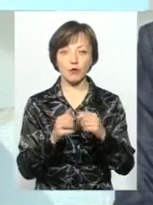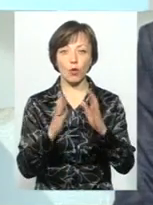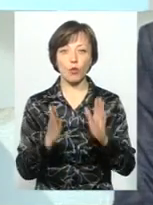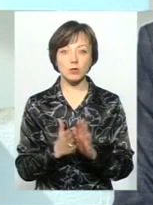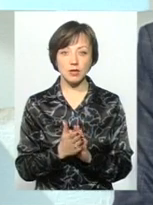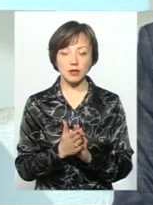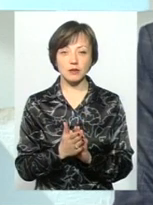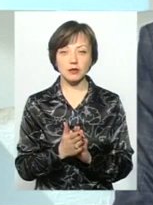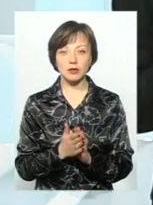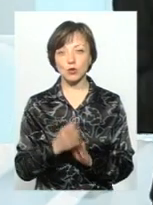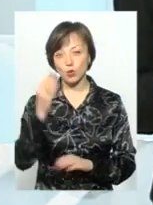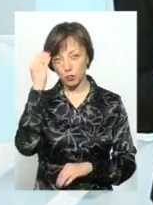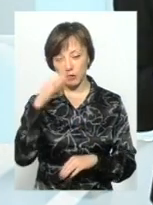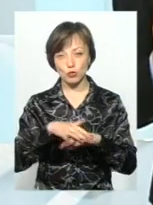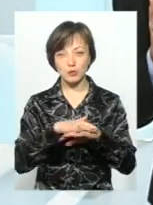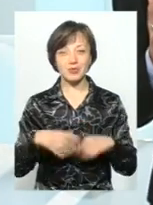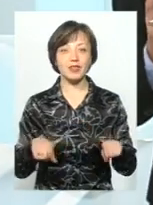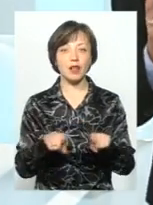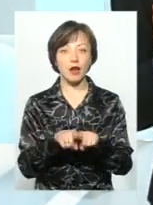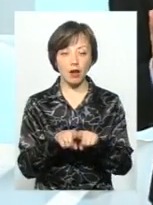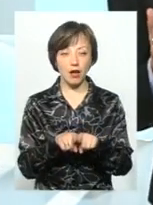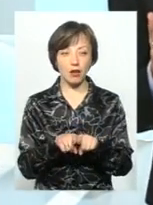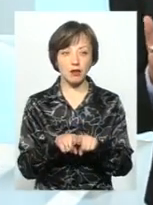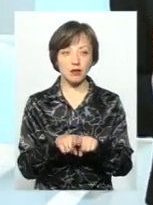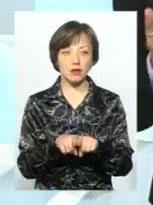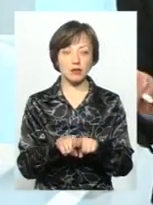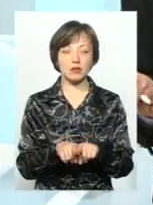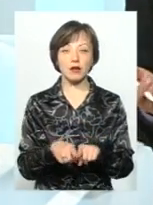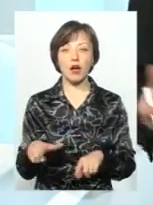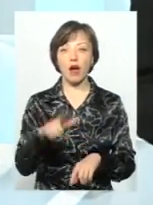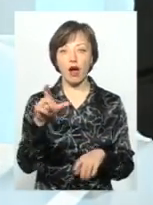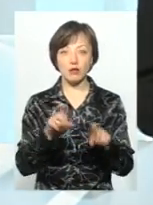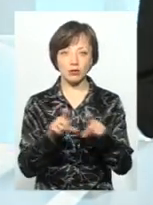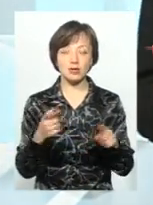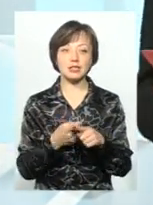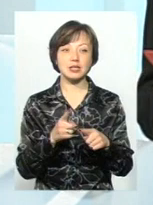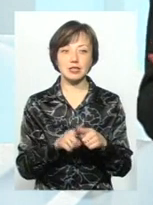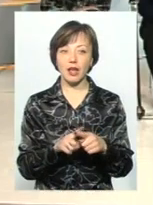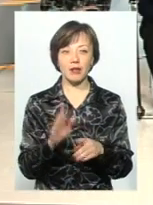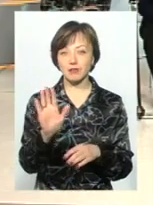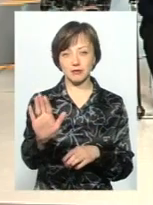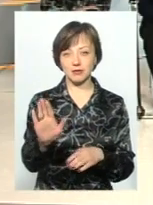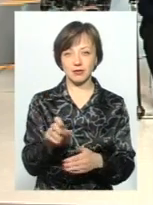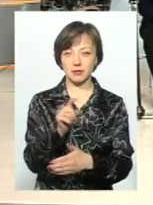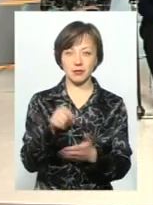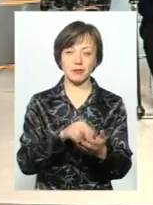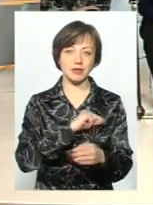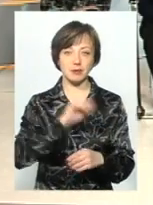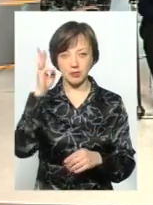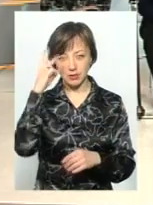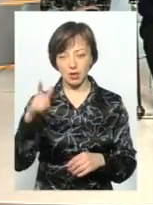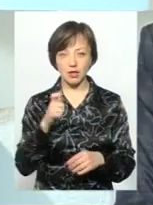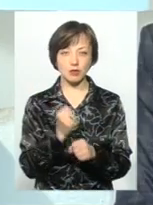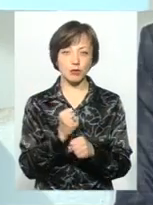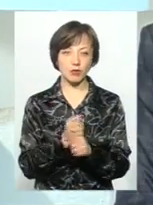ну, затрати. Думка в суспільстві така, що, будемо називати так, газконтори, це, звичайно, питання не до вас, тому що ви є працівники Хмельницьгазу, ви